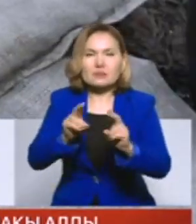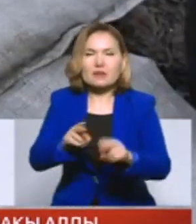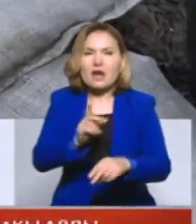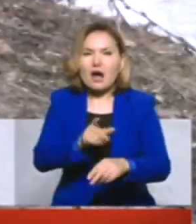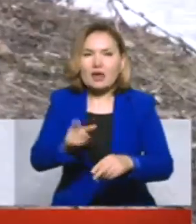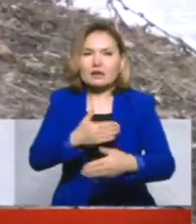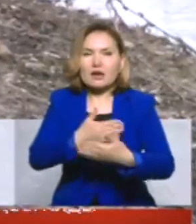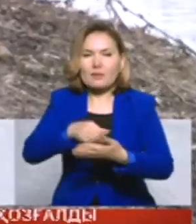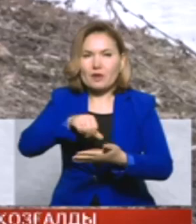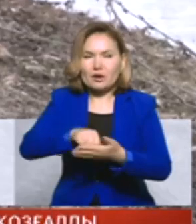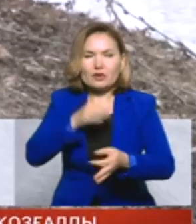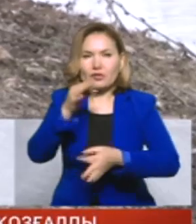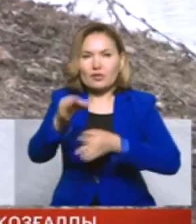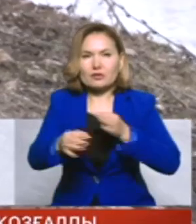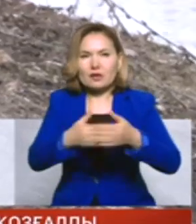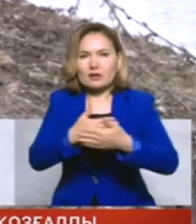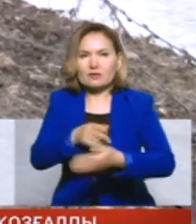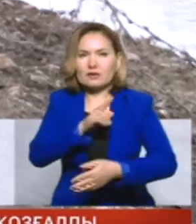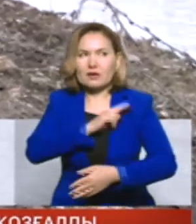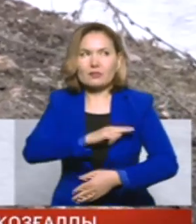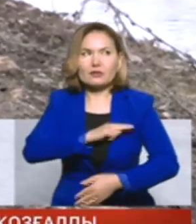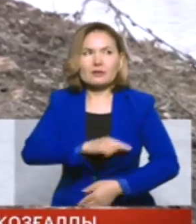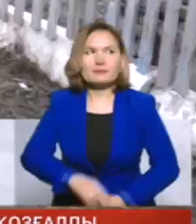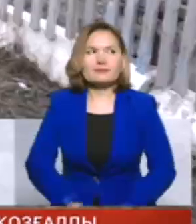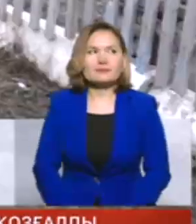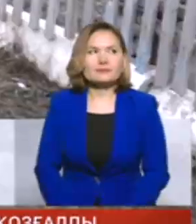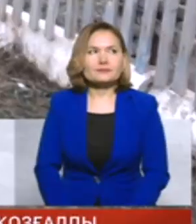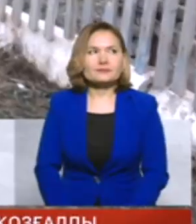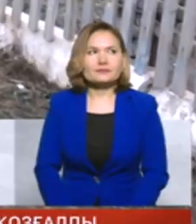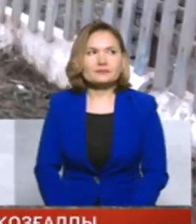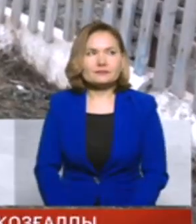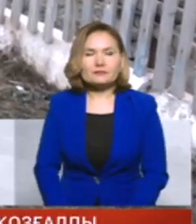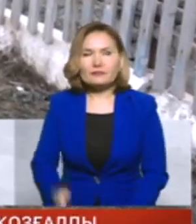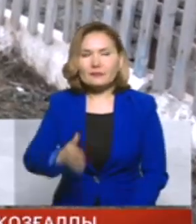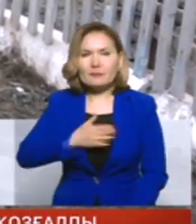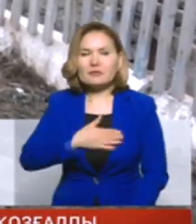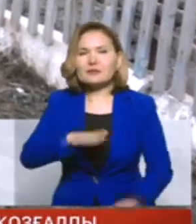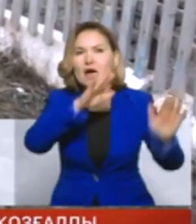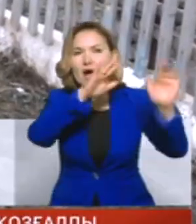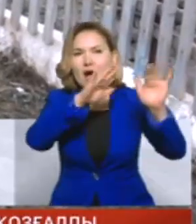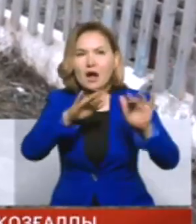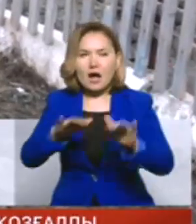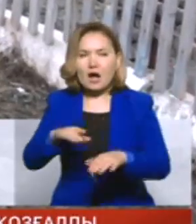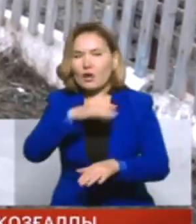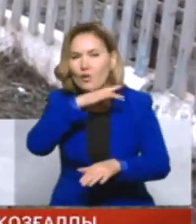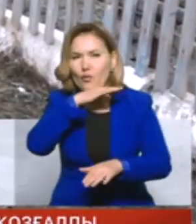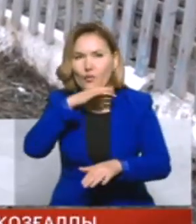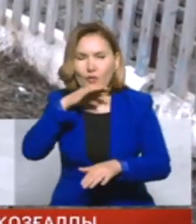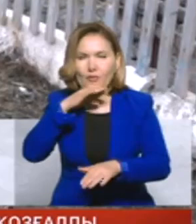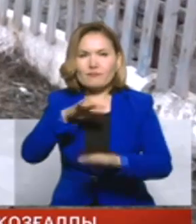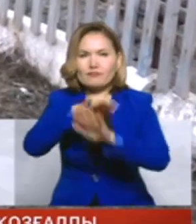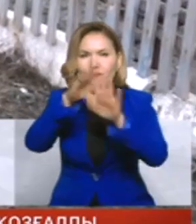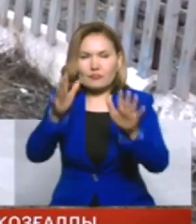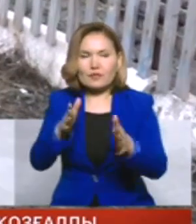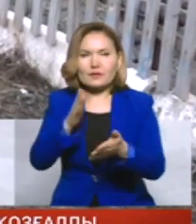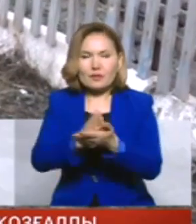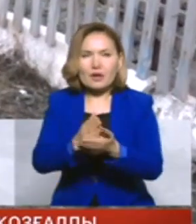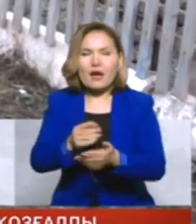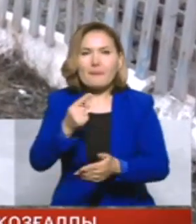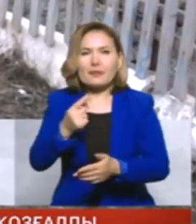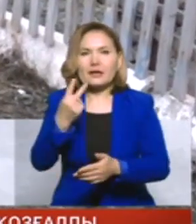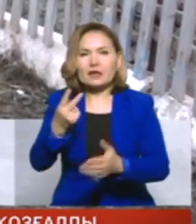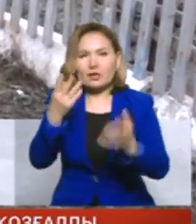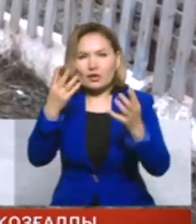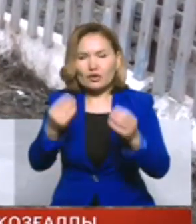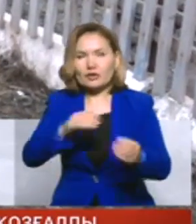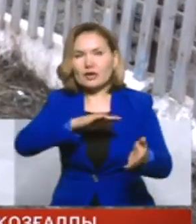үшін бел жазбай еңбек етіп жатыр. Бізде әлі қар көп, ана төбеде қар әлі жатыр. Есі осыдан бірек күннен